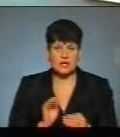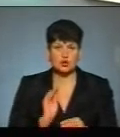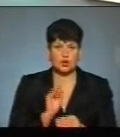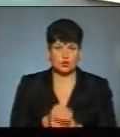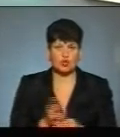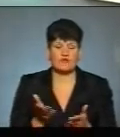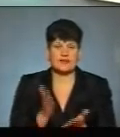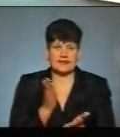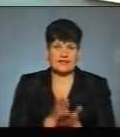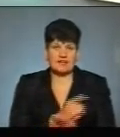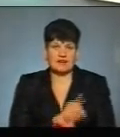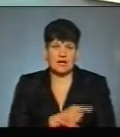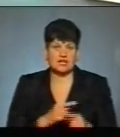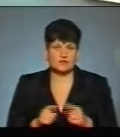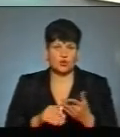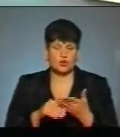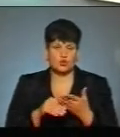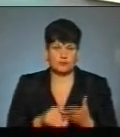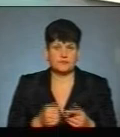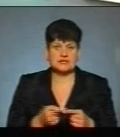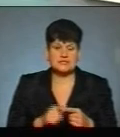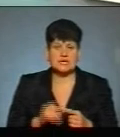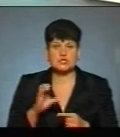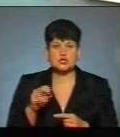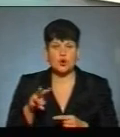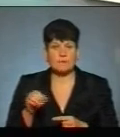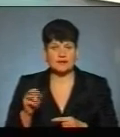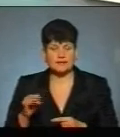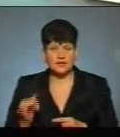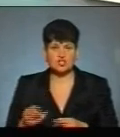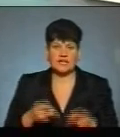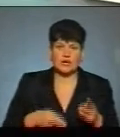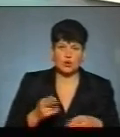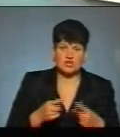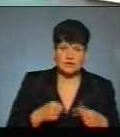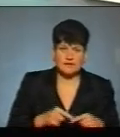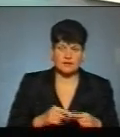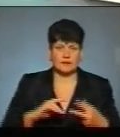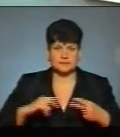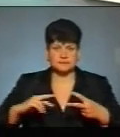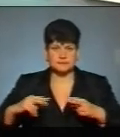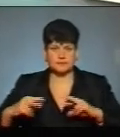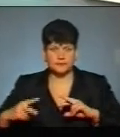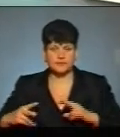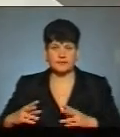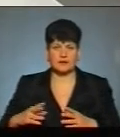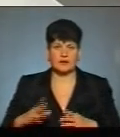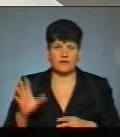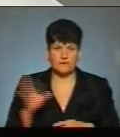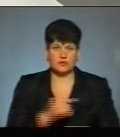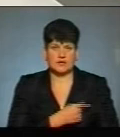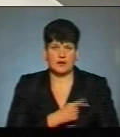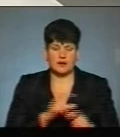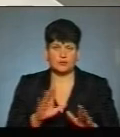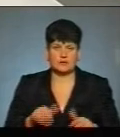є в лікарні швидкої допомоги, це і соматичні відділення, і хірургічні, будемо перетворювати на госпіталь, який буде